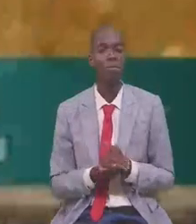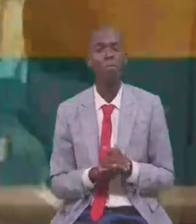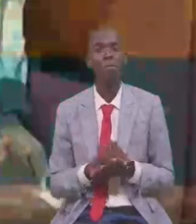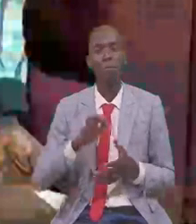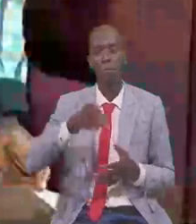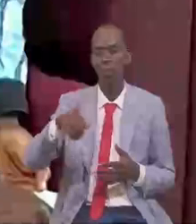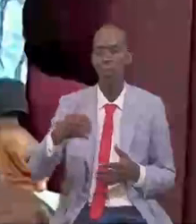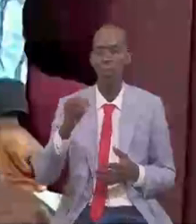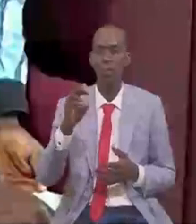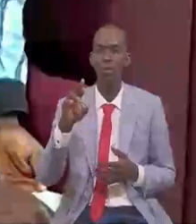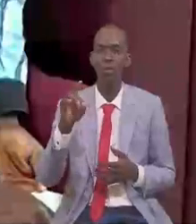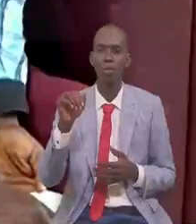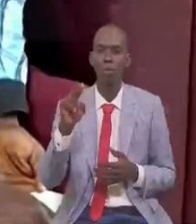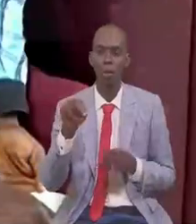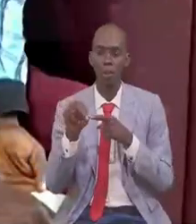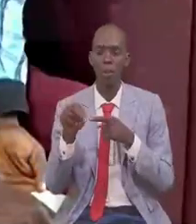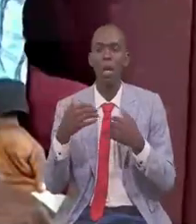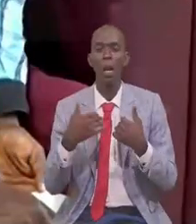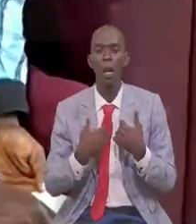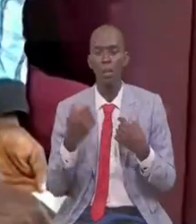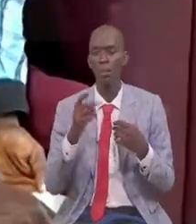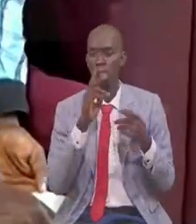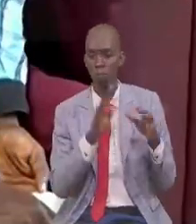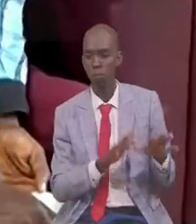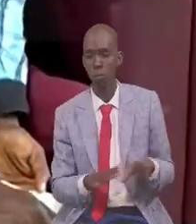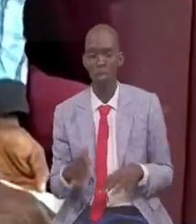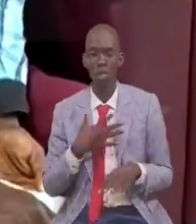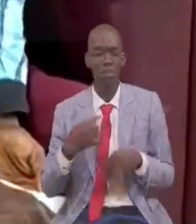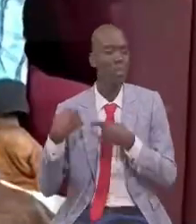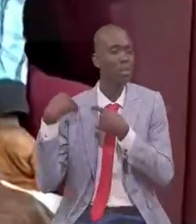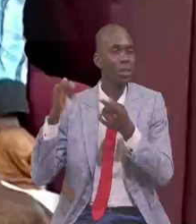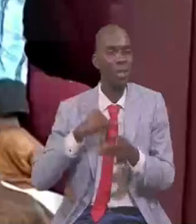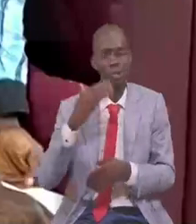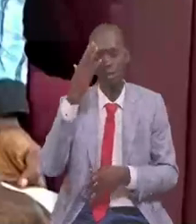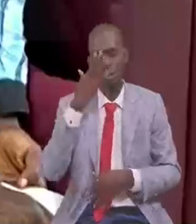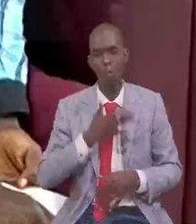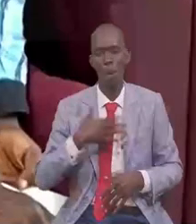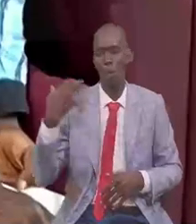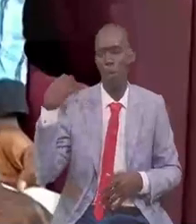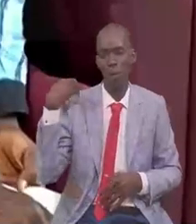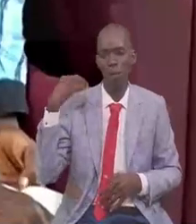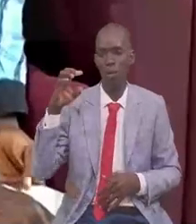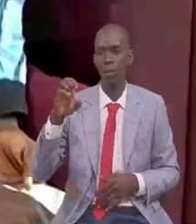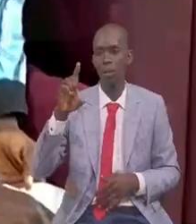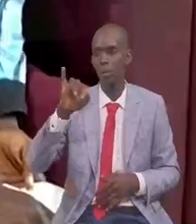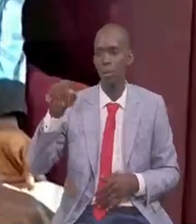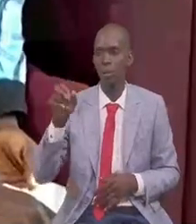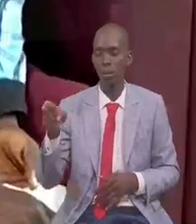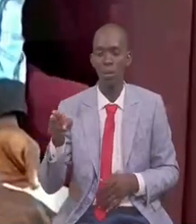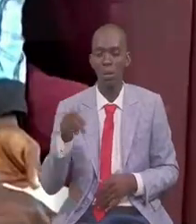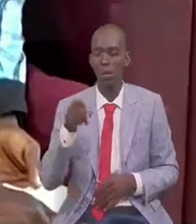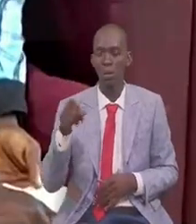fleuve. Et depuis que je connais Élie, il n'a jamais